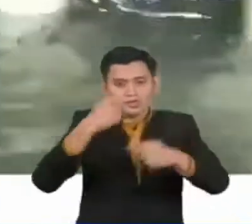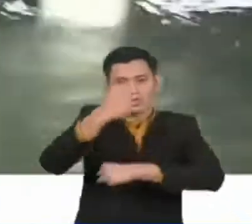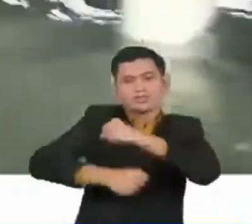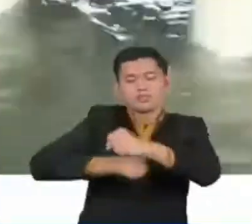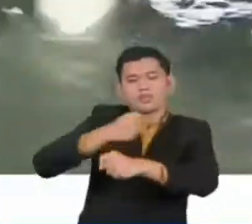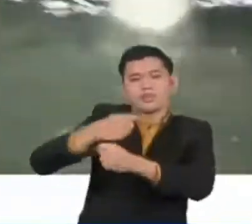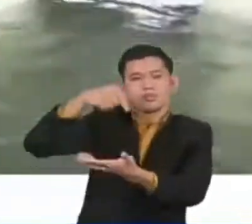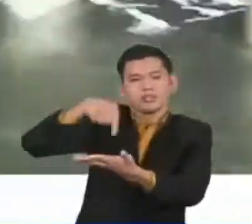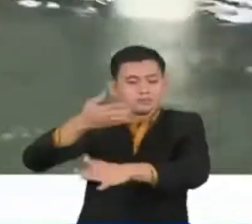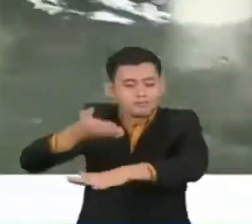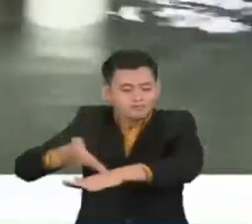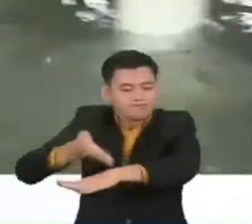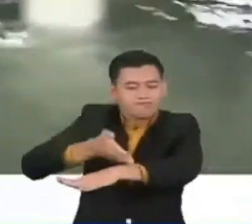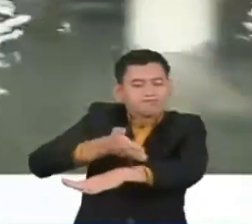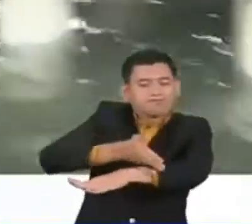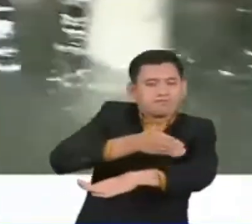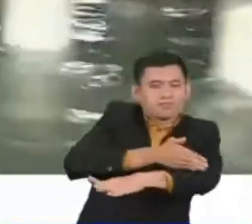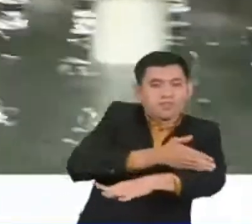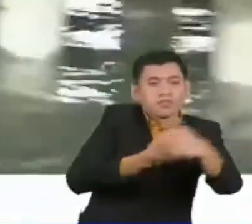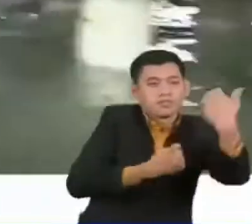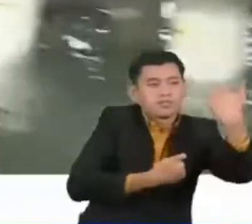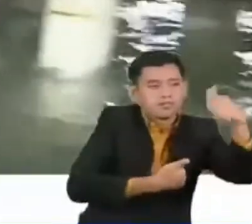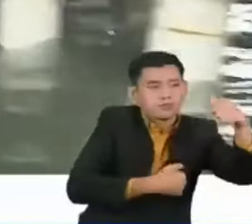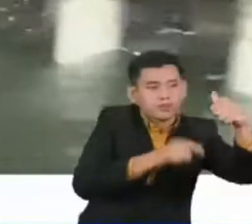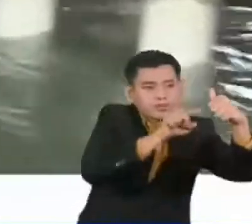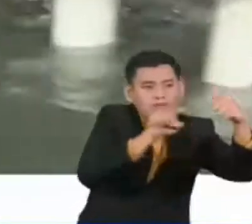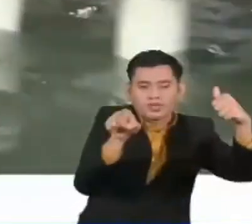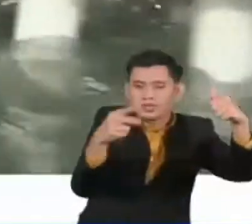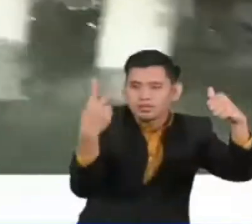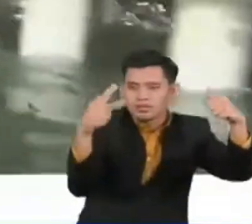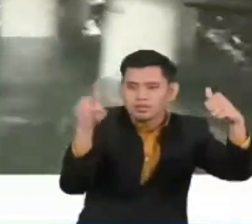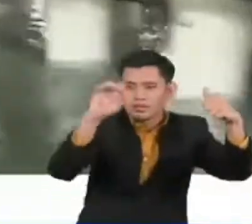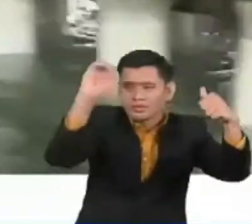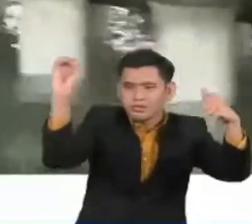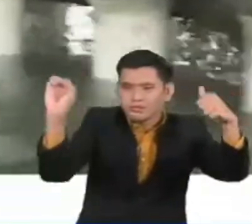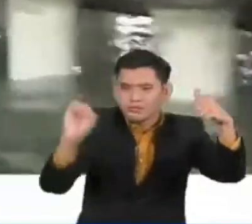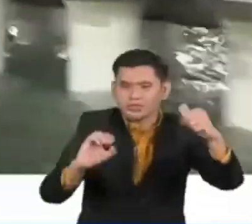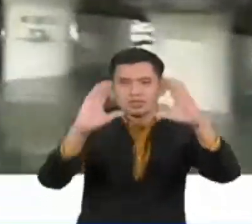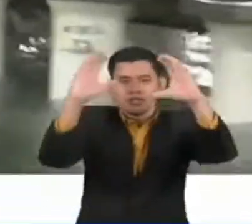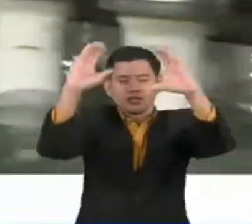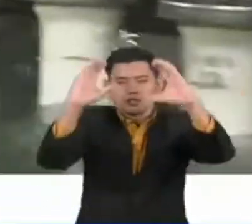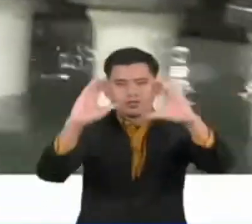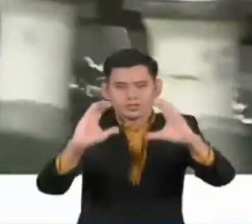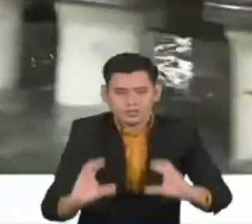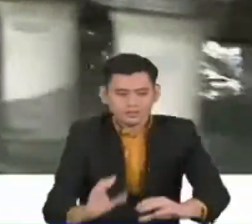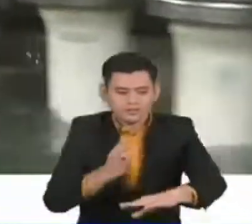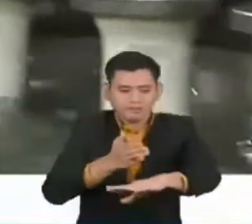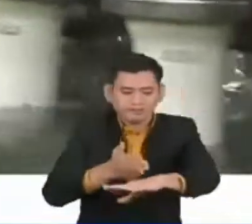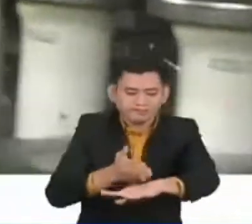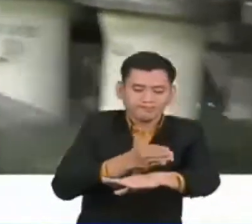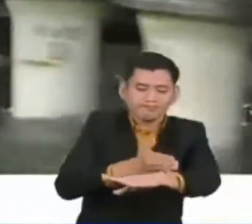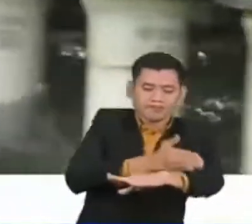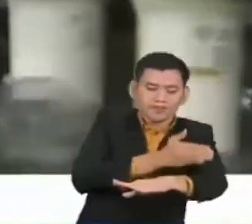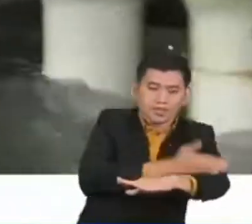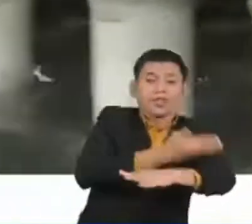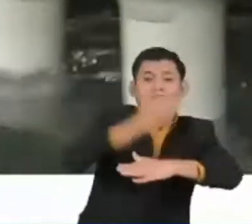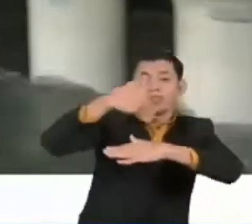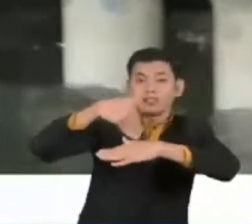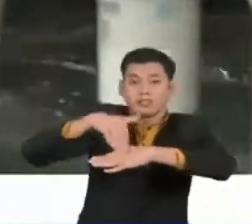akan meningkat sebanyak 10 hingga 12% secara bertahap meskipun selepas pandemik.